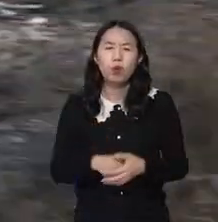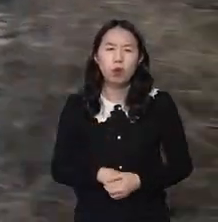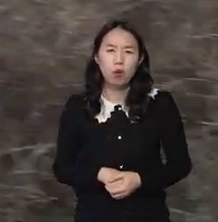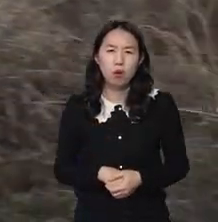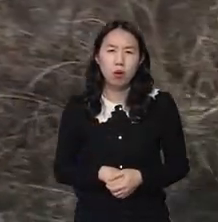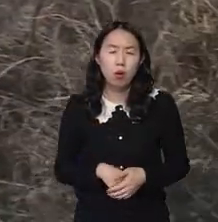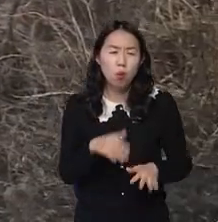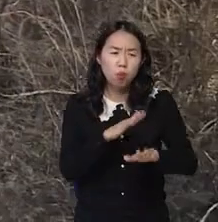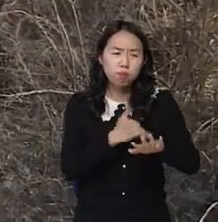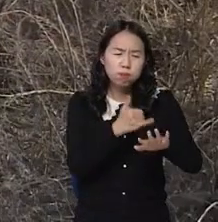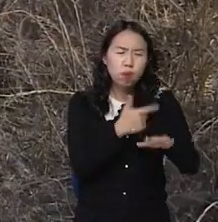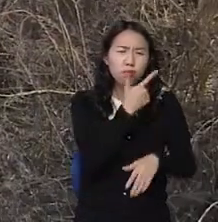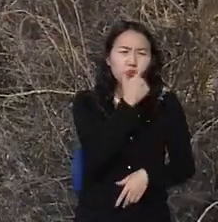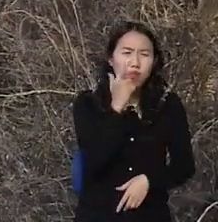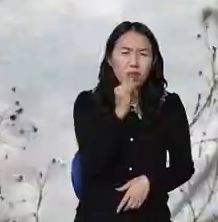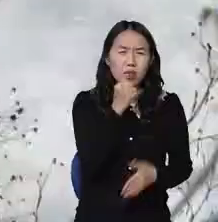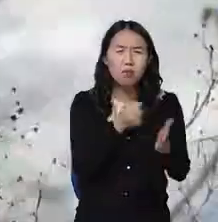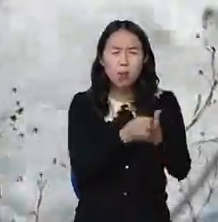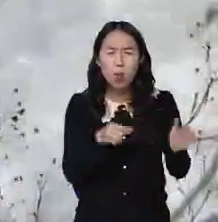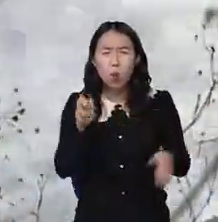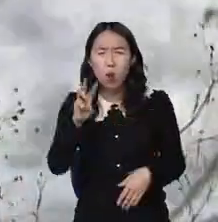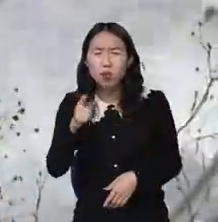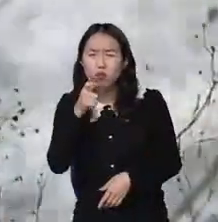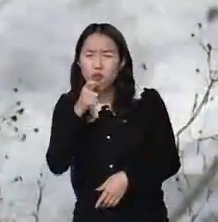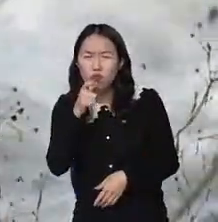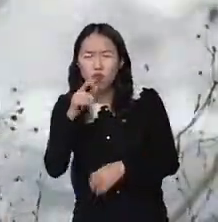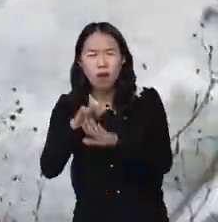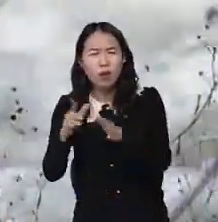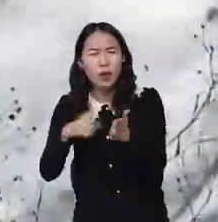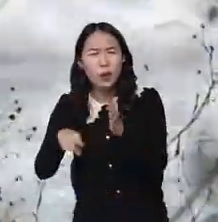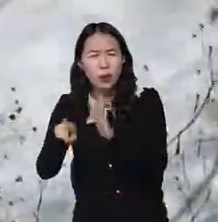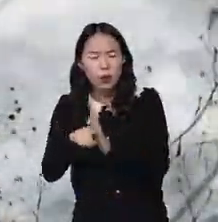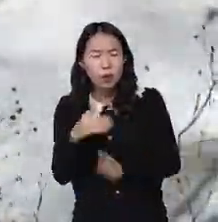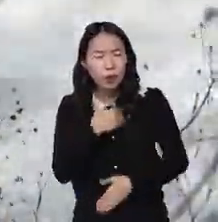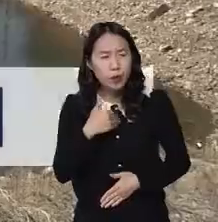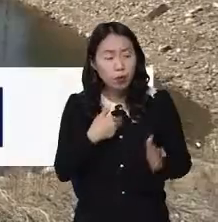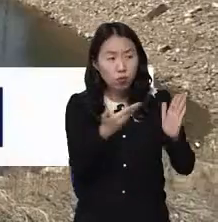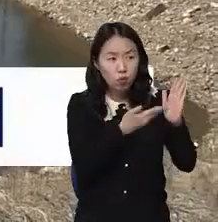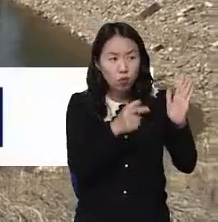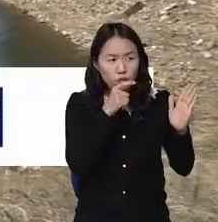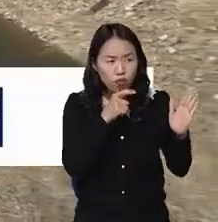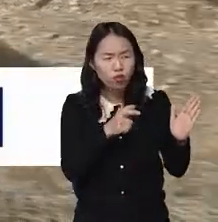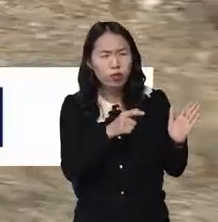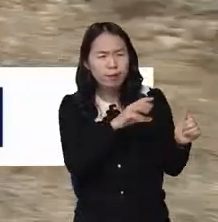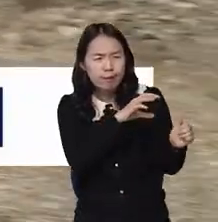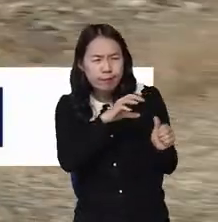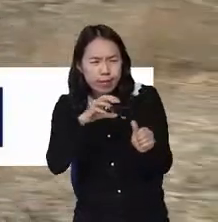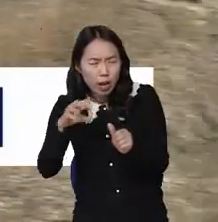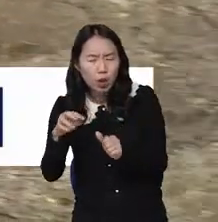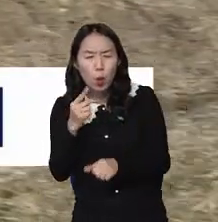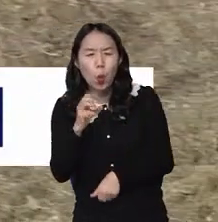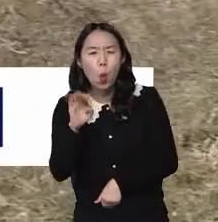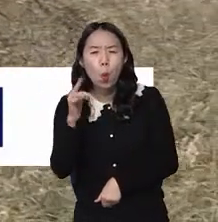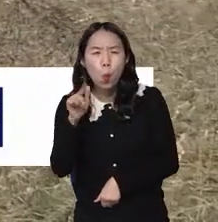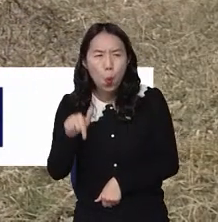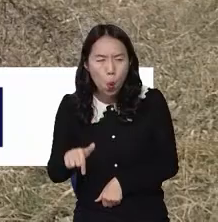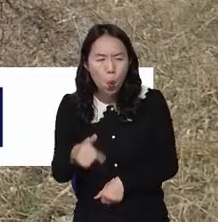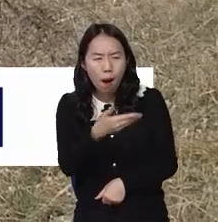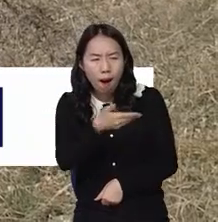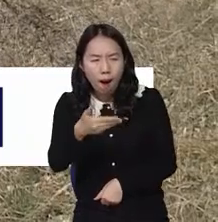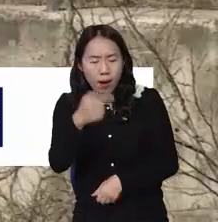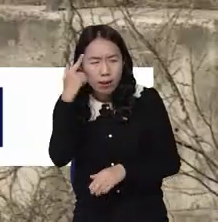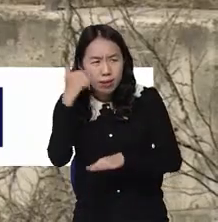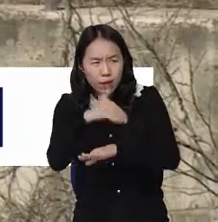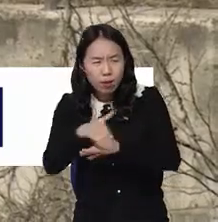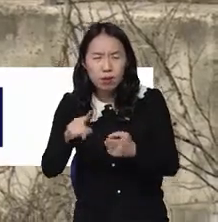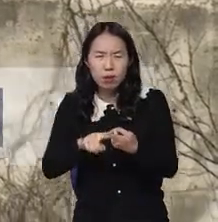농업용수도 비상이다 보니 광주광역시민의 식수난 해결을 위해 여유 있는 저수지의 물을 식수원인 동북호로 방류하려는